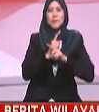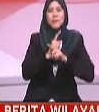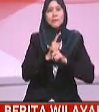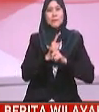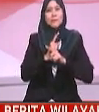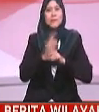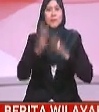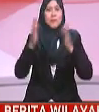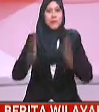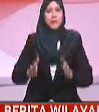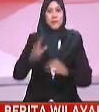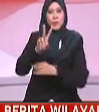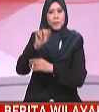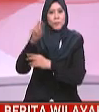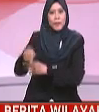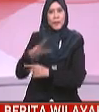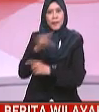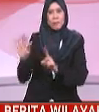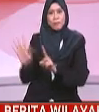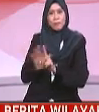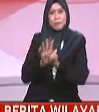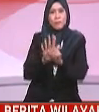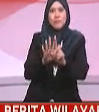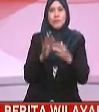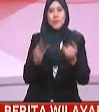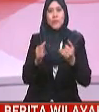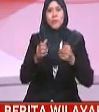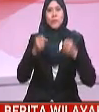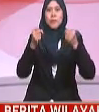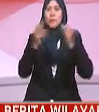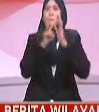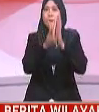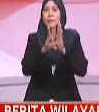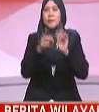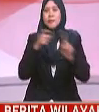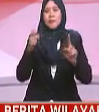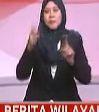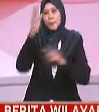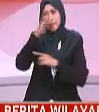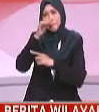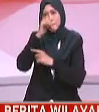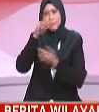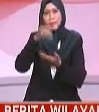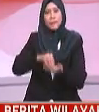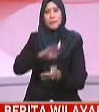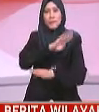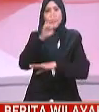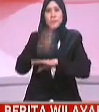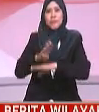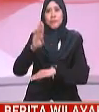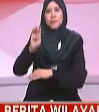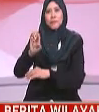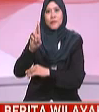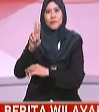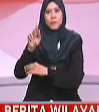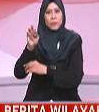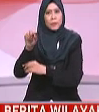orang kenamaan dan pengiring rapat kontingen Melaka 2021 di Bukit Beruang.